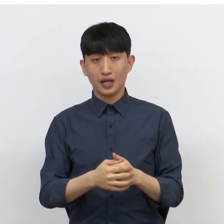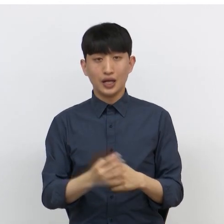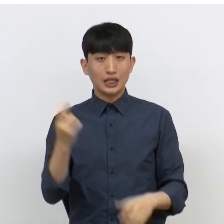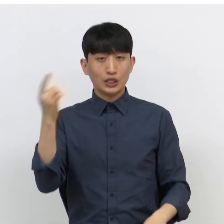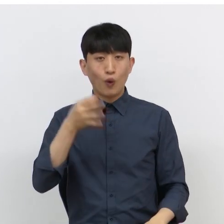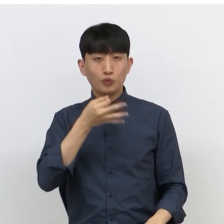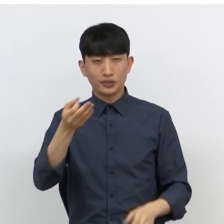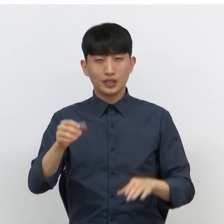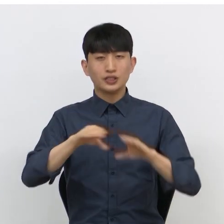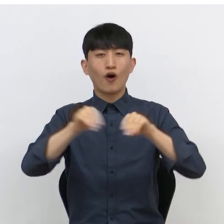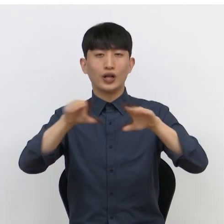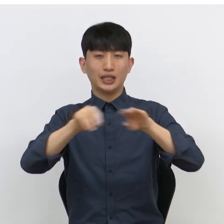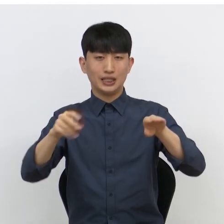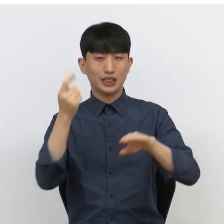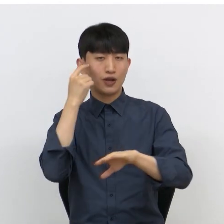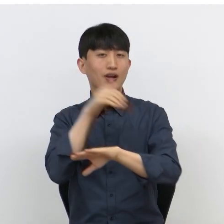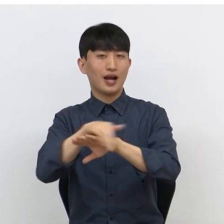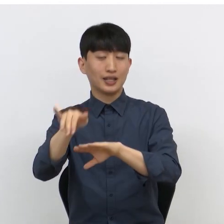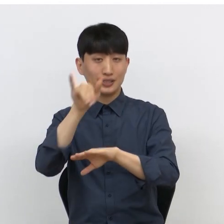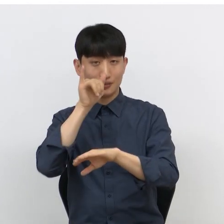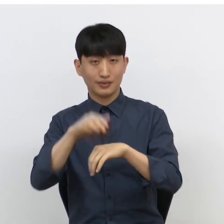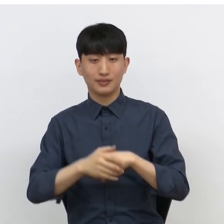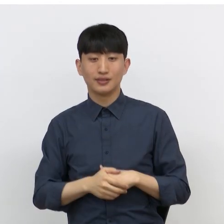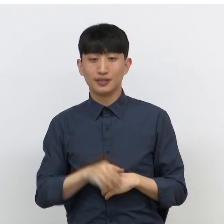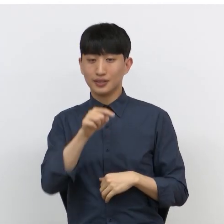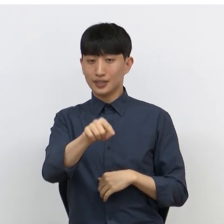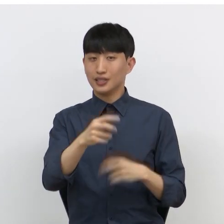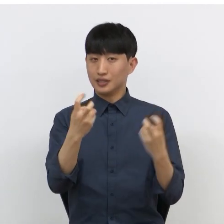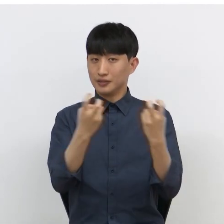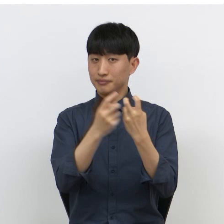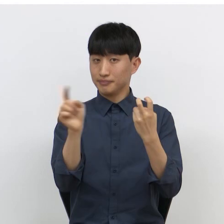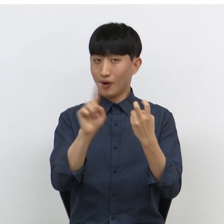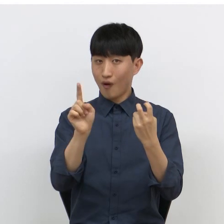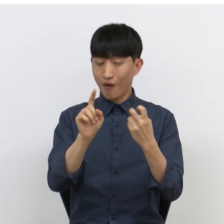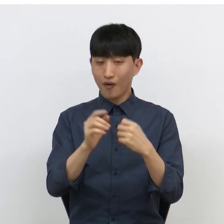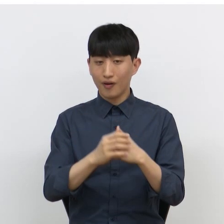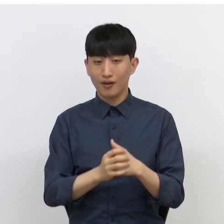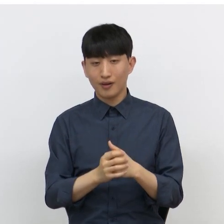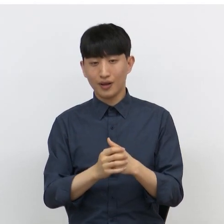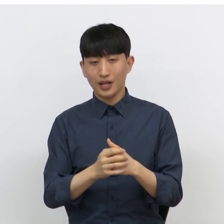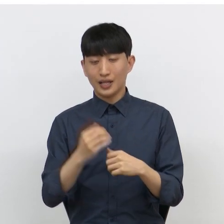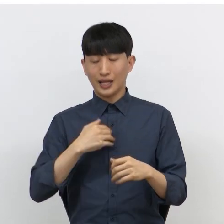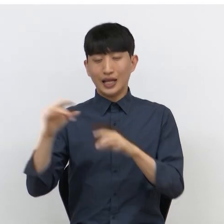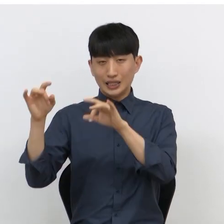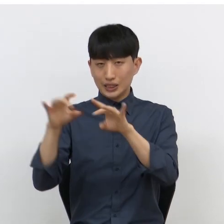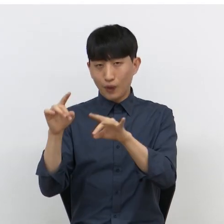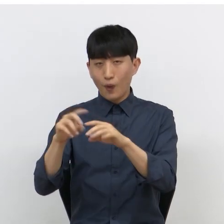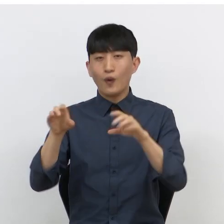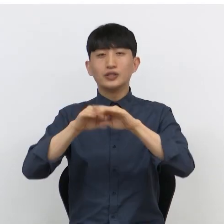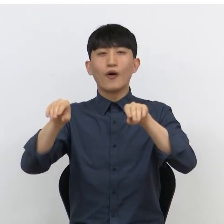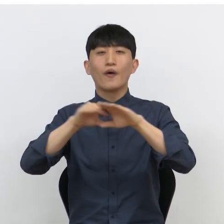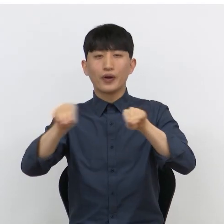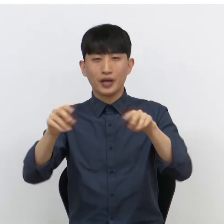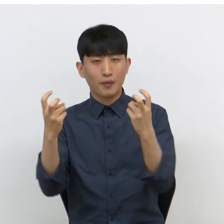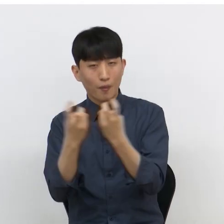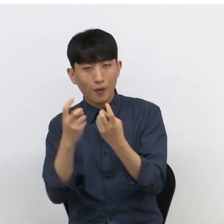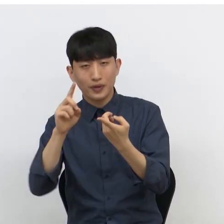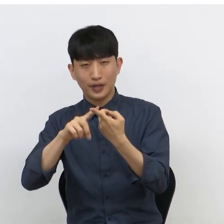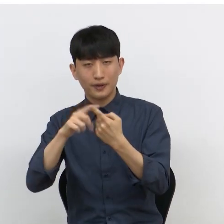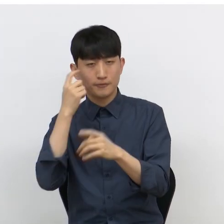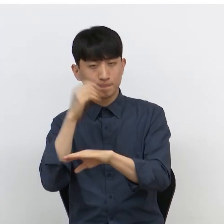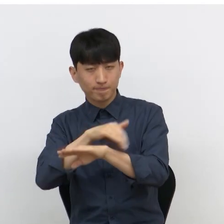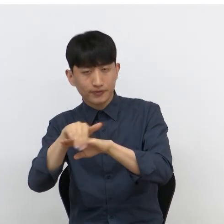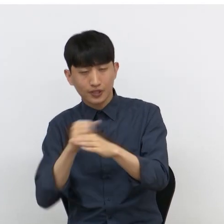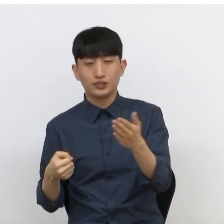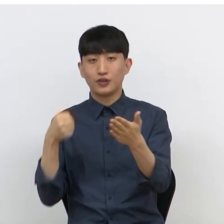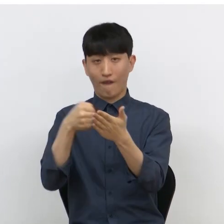전략이라고 하는 게 있어요. 자, 이것은 이제 어떤 방식으로 신호를 내가 처리할 거냐라는 코딩 스트래티지를 내가 이제